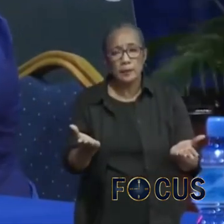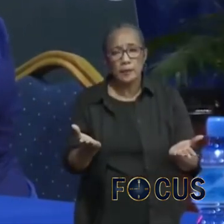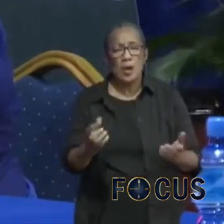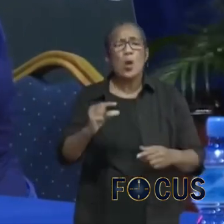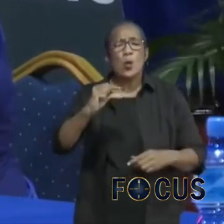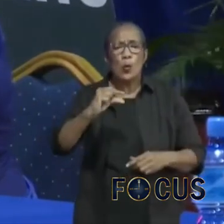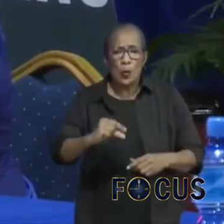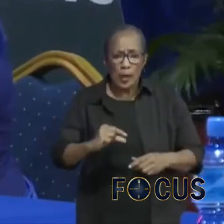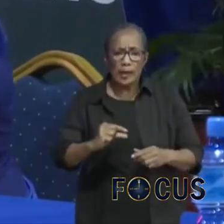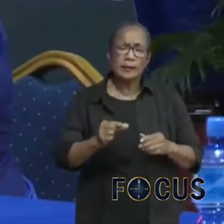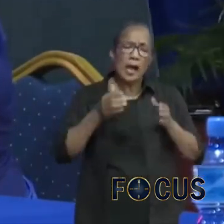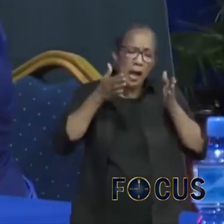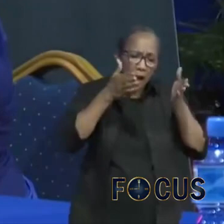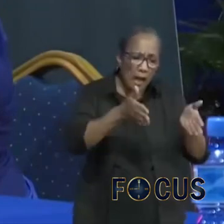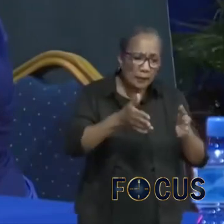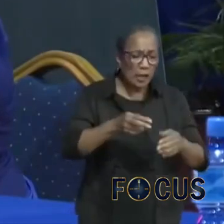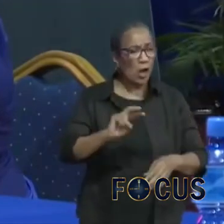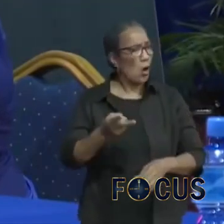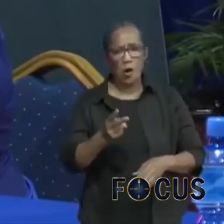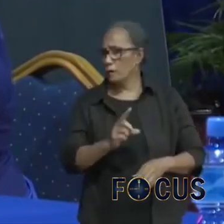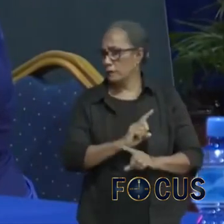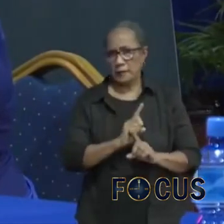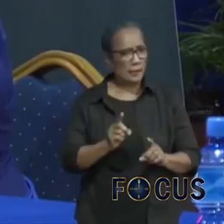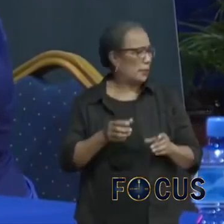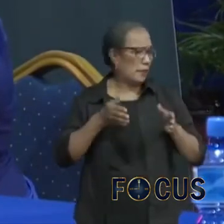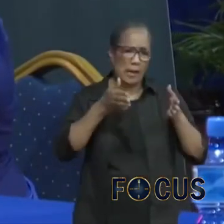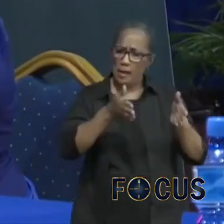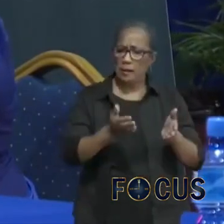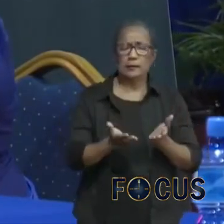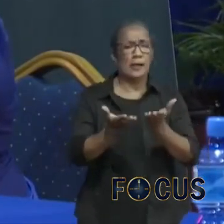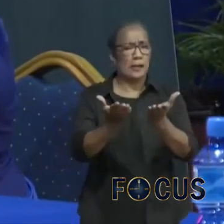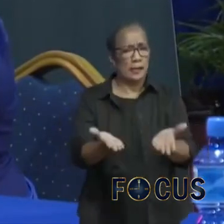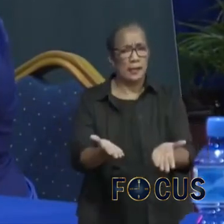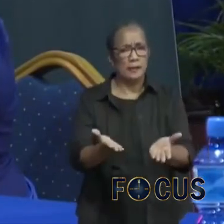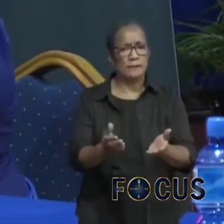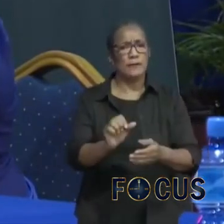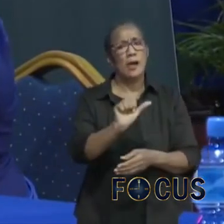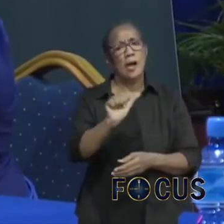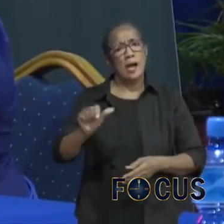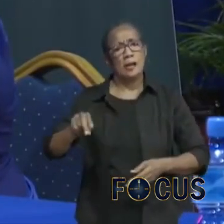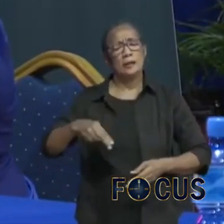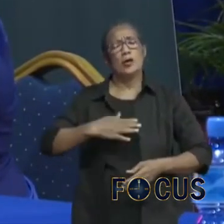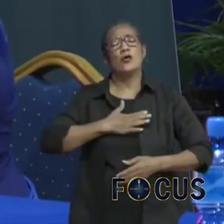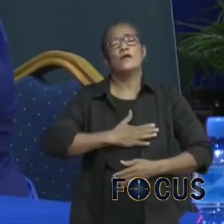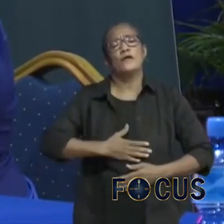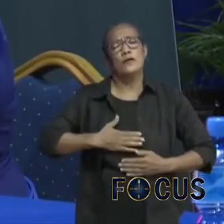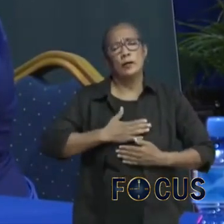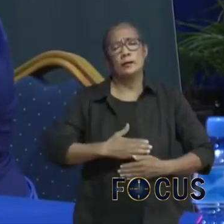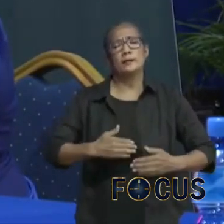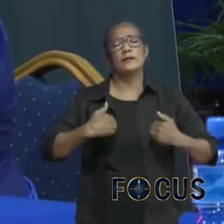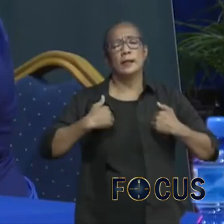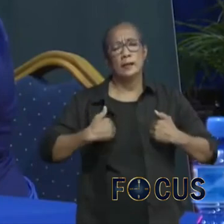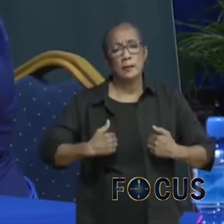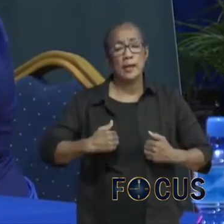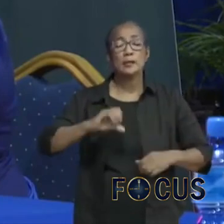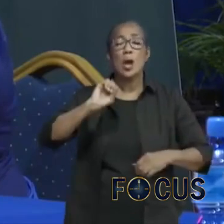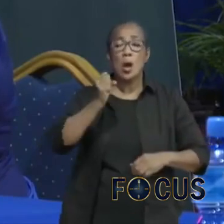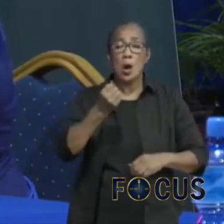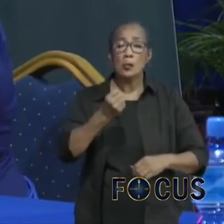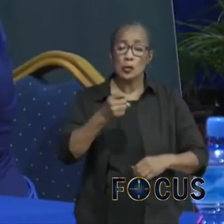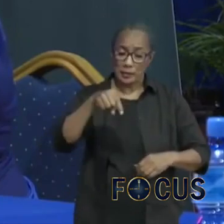weinig aandacht of geen aandacht hebben besteed aan de gevoelens van de mens. Om juist in